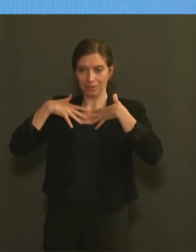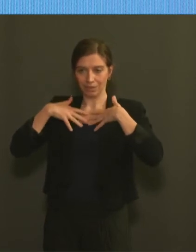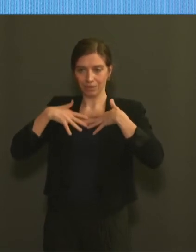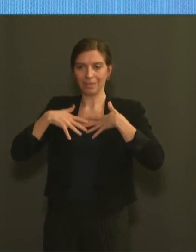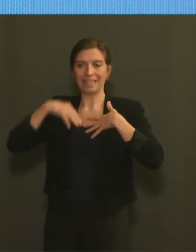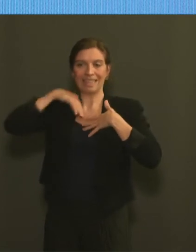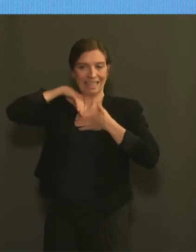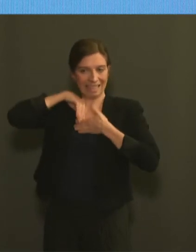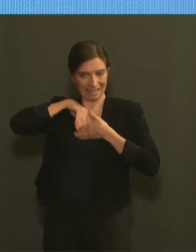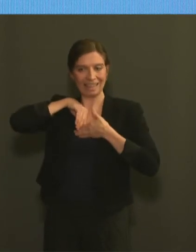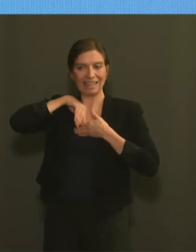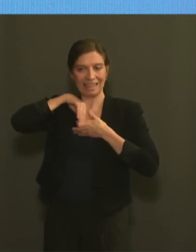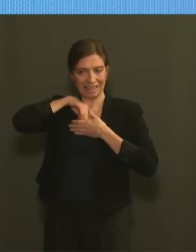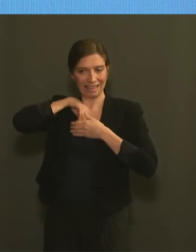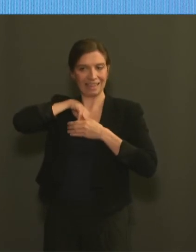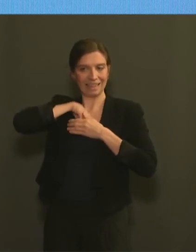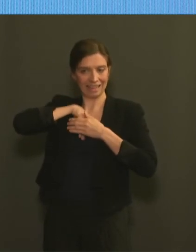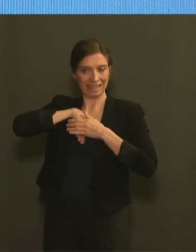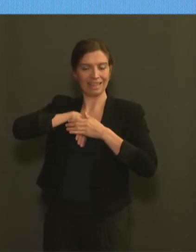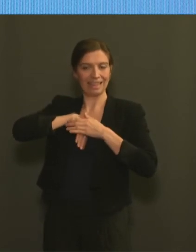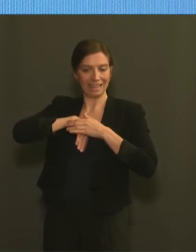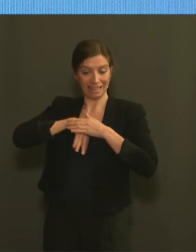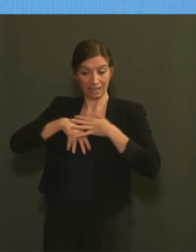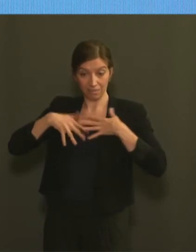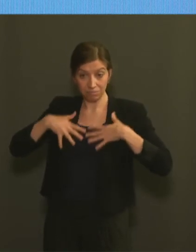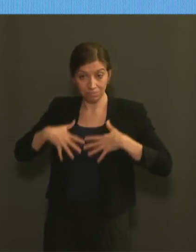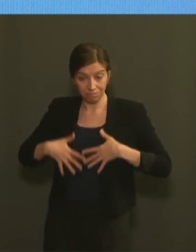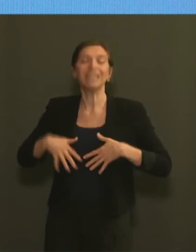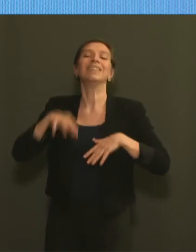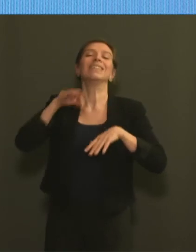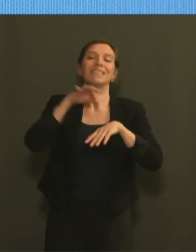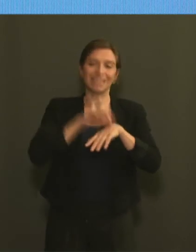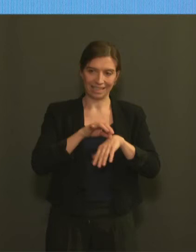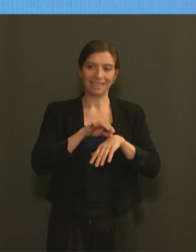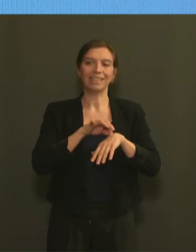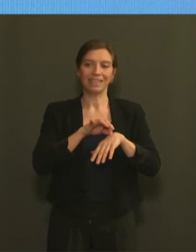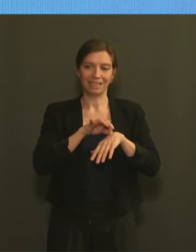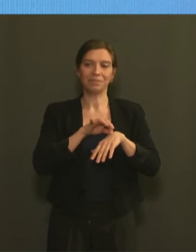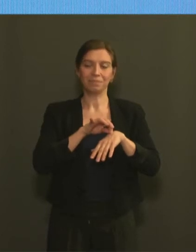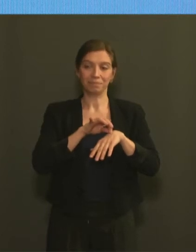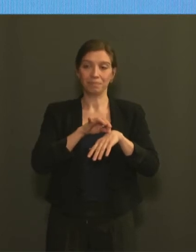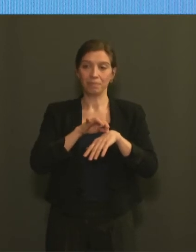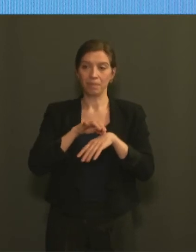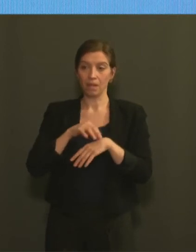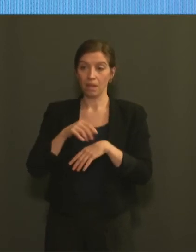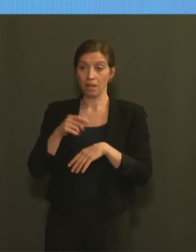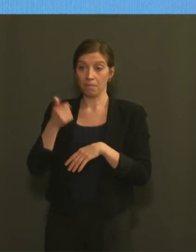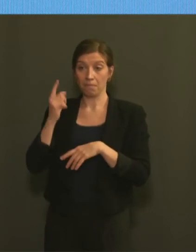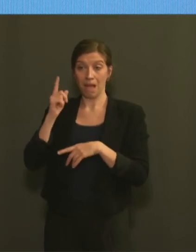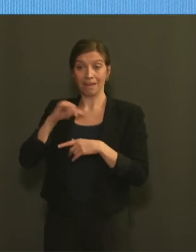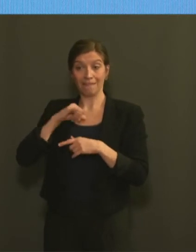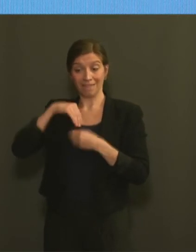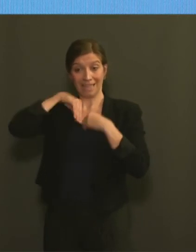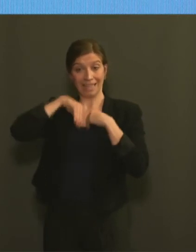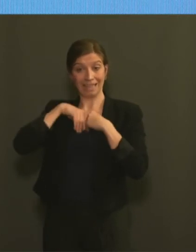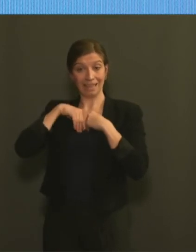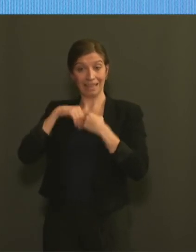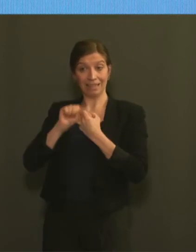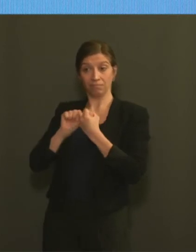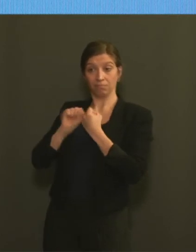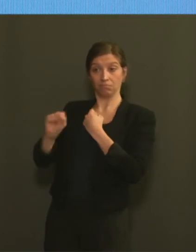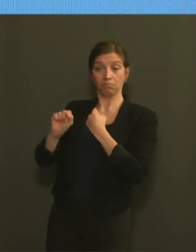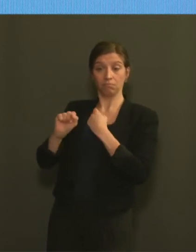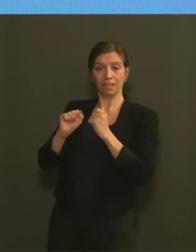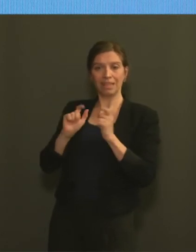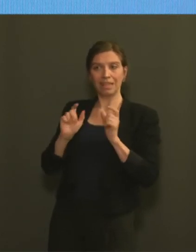d'atteindre le coccyx qu on the immune response car vous aurez d'antivirus meeting volontaire ce